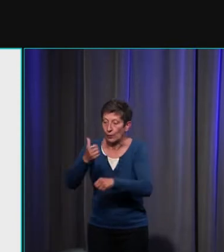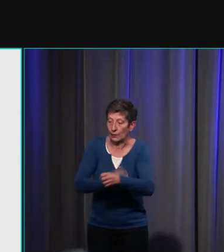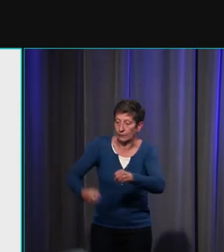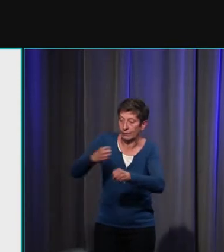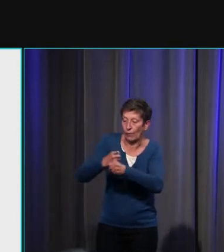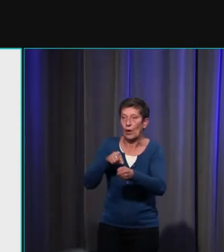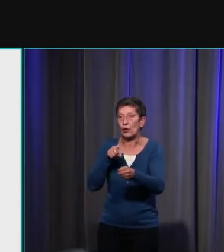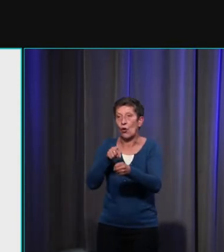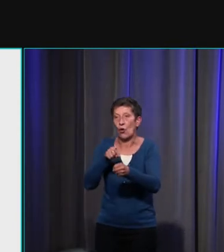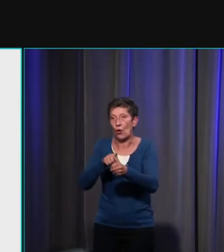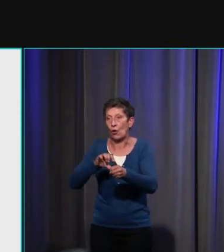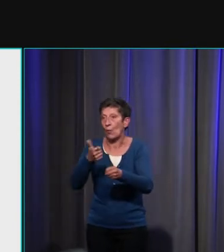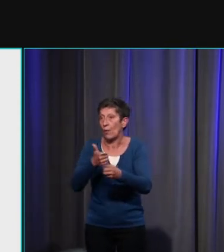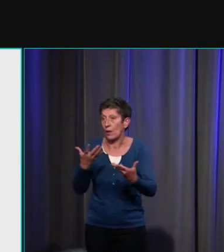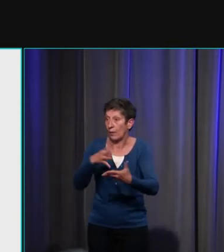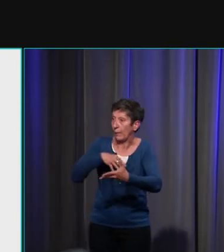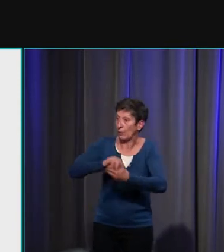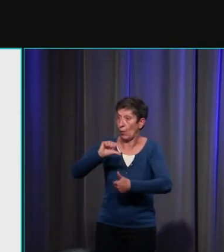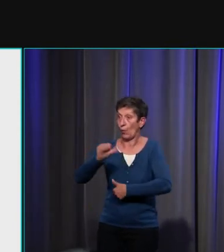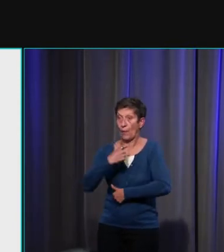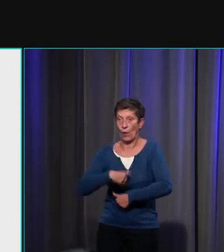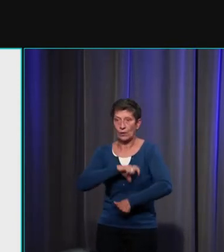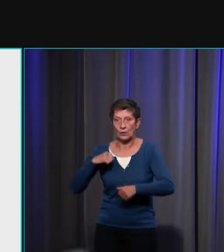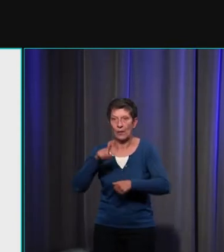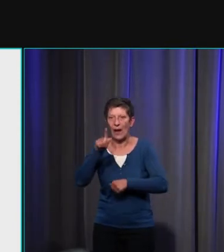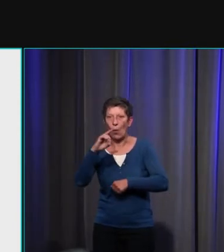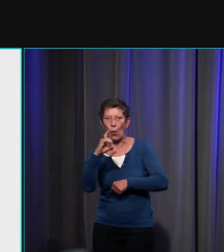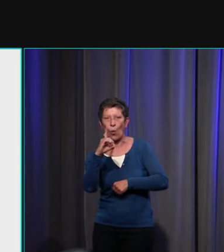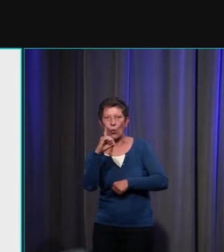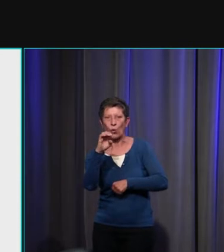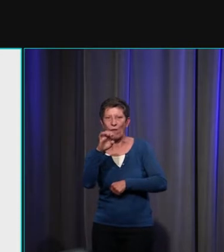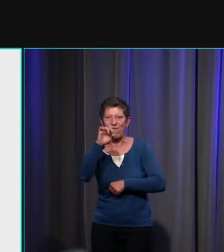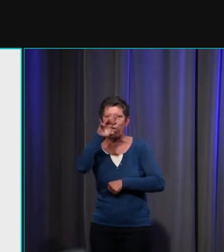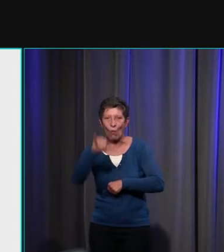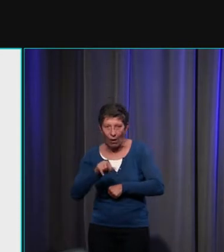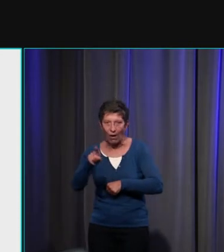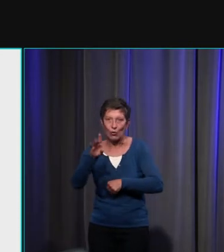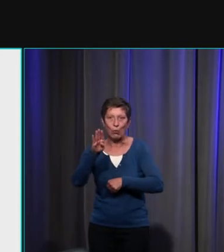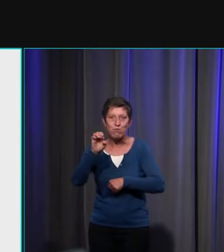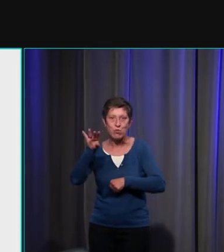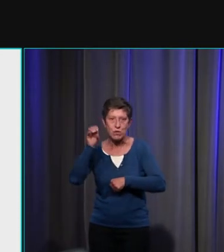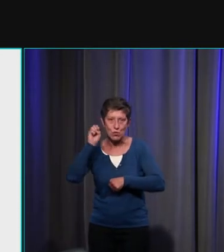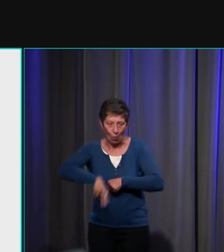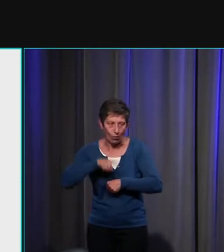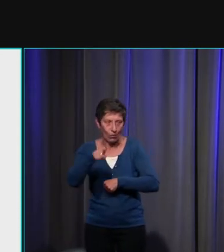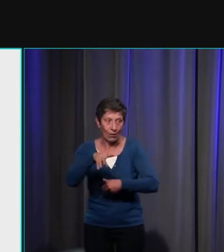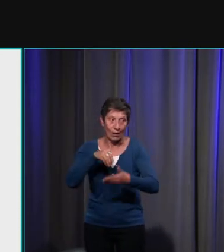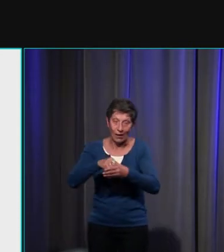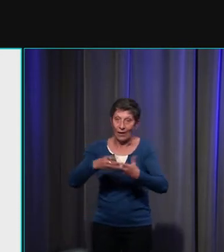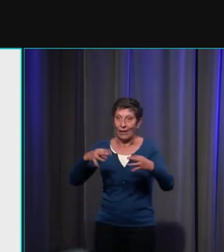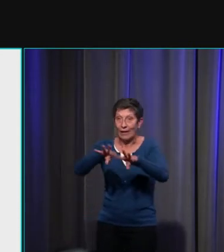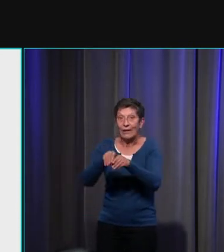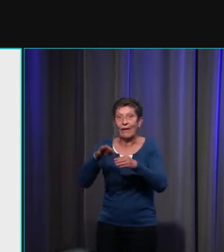participant de la première croisade godefroy de bouillon membres d'une famille flamande d'une grande dynastie de